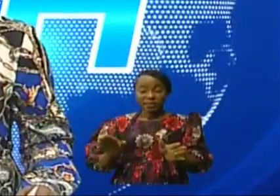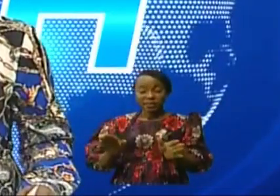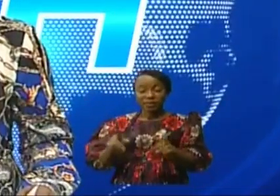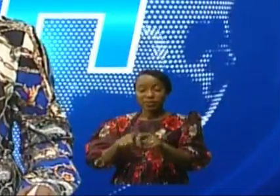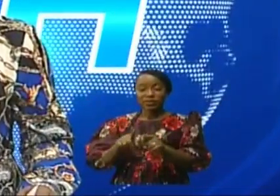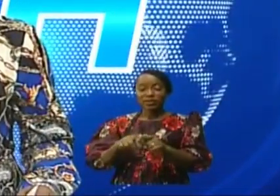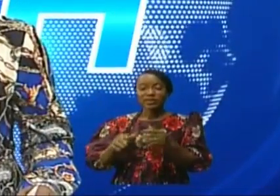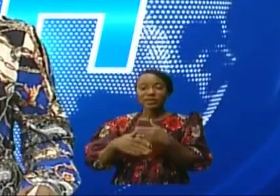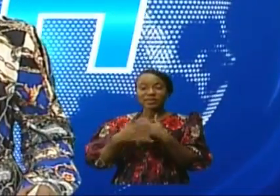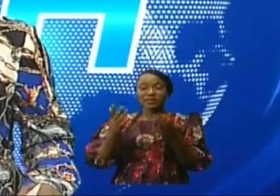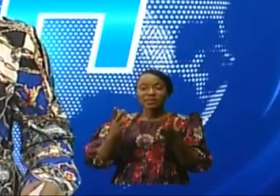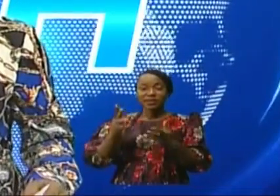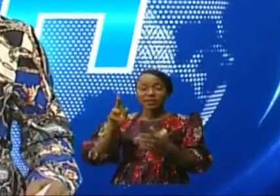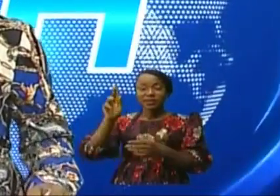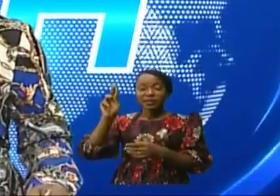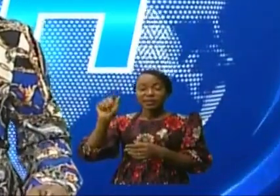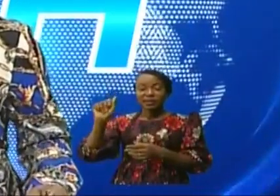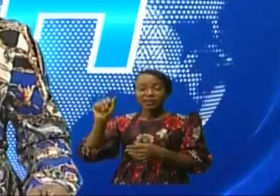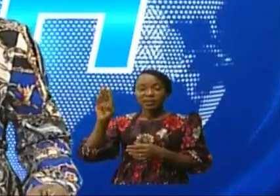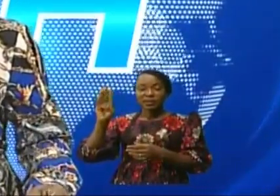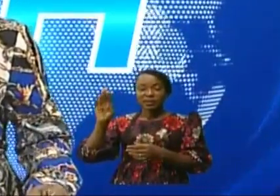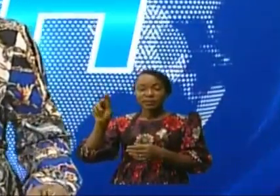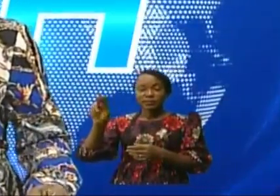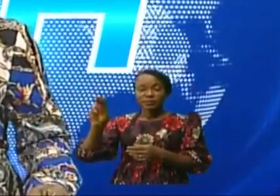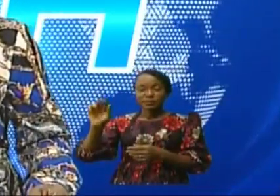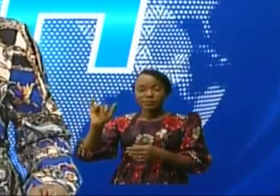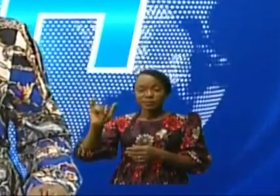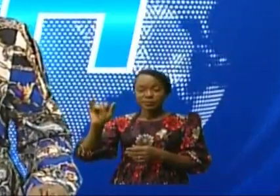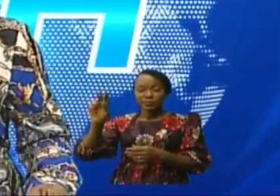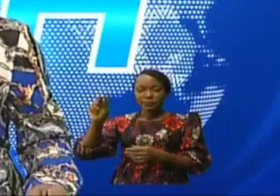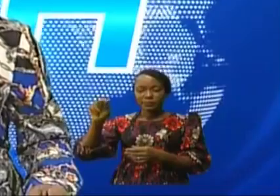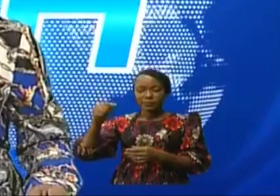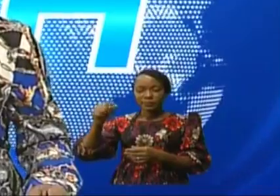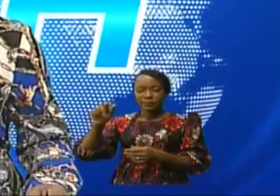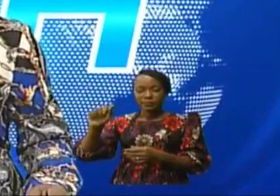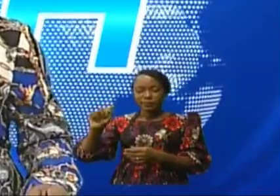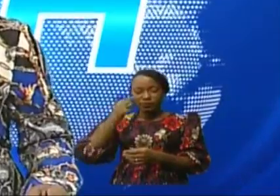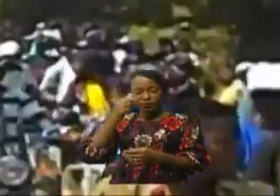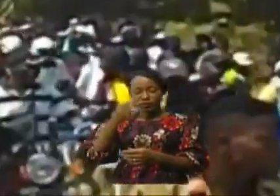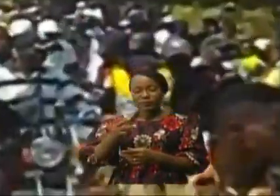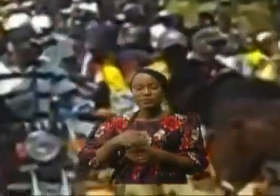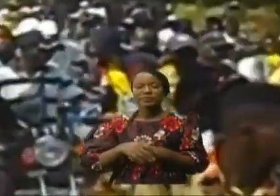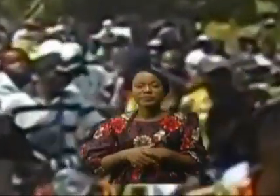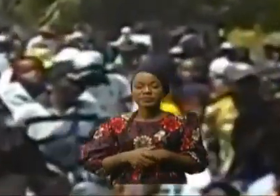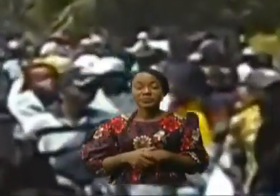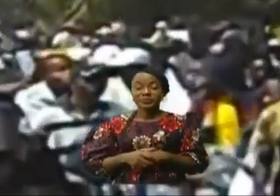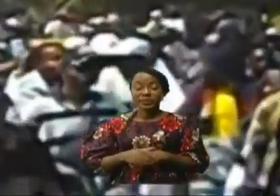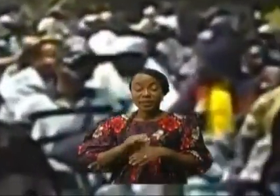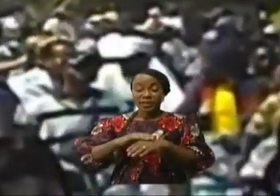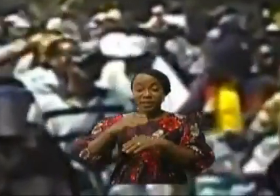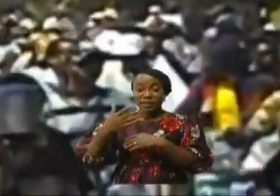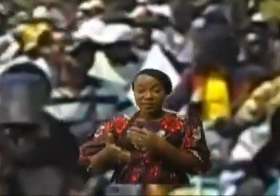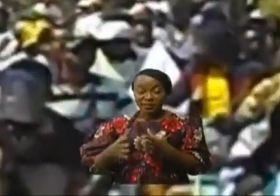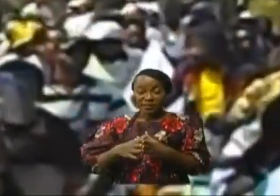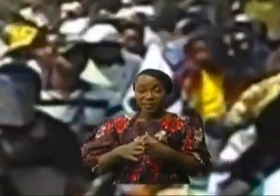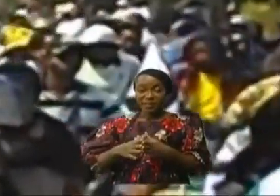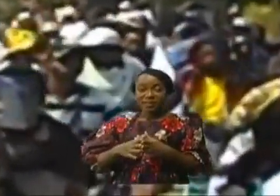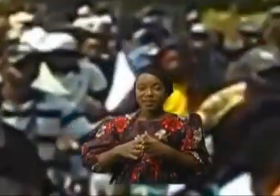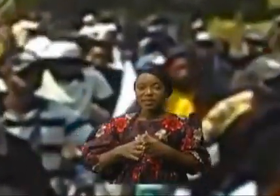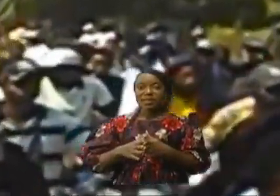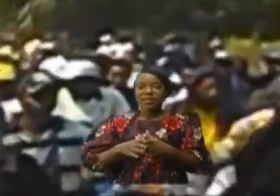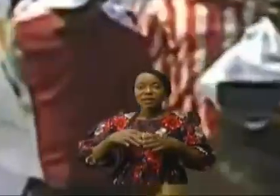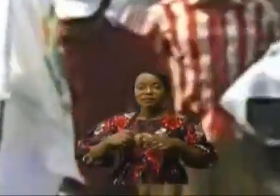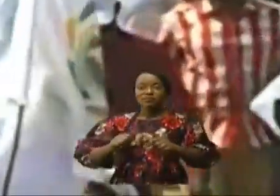ville de Cabinda, chef-lieu de la province de Lomami. Reportage. C'est après la caravane motorisée que